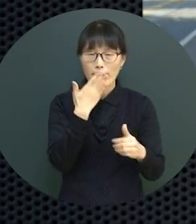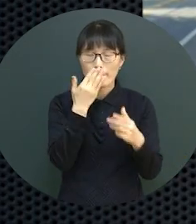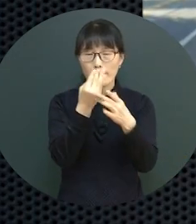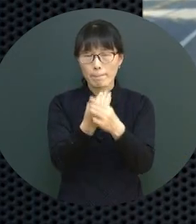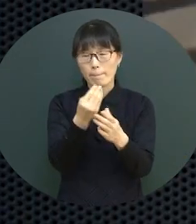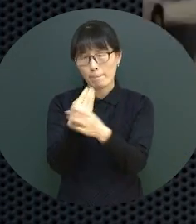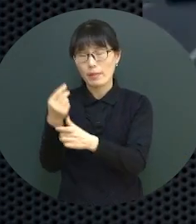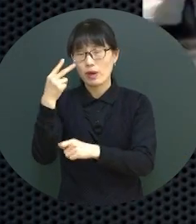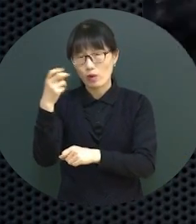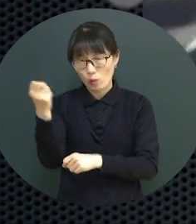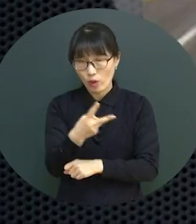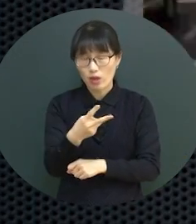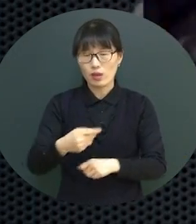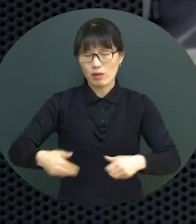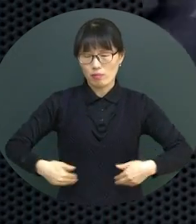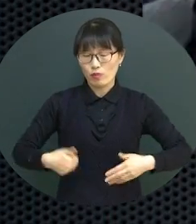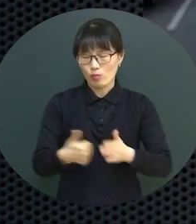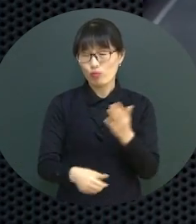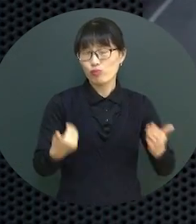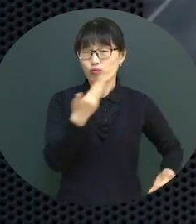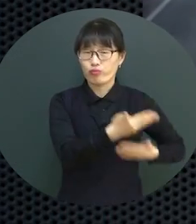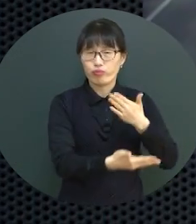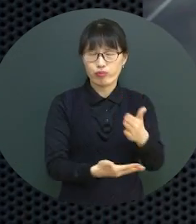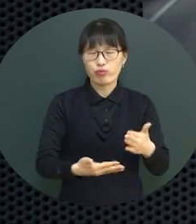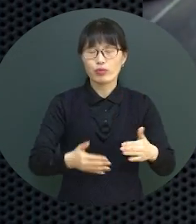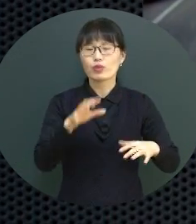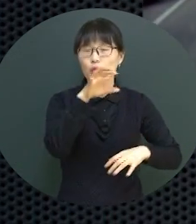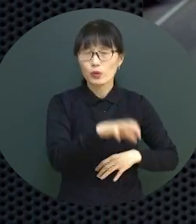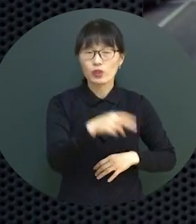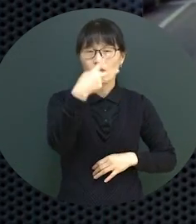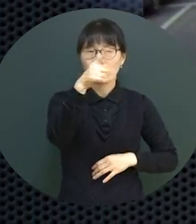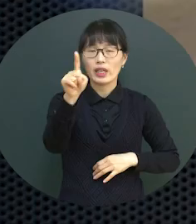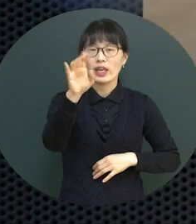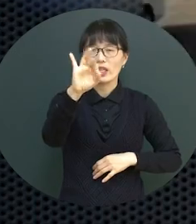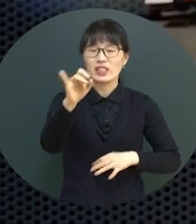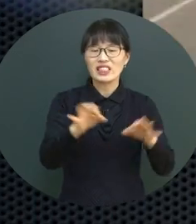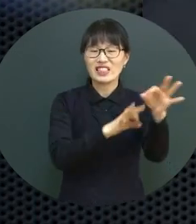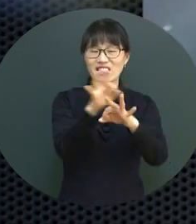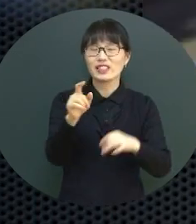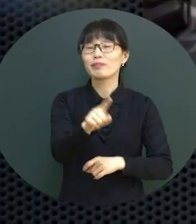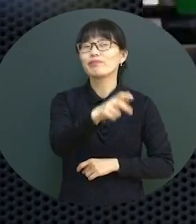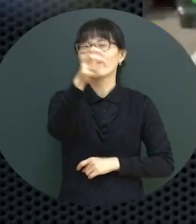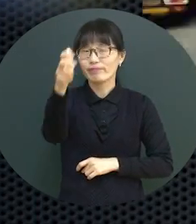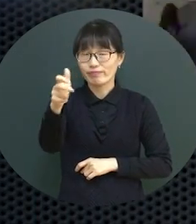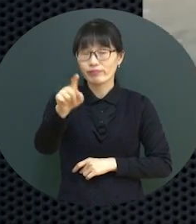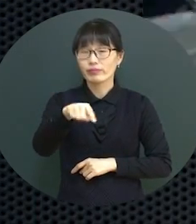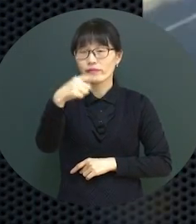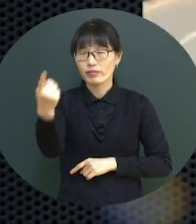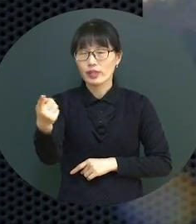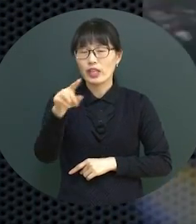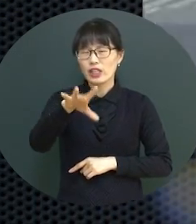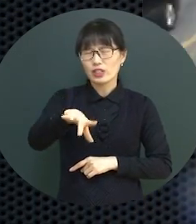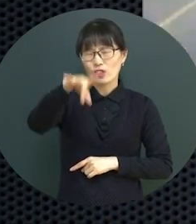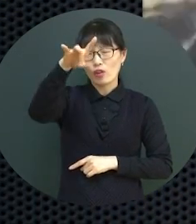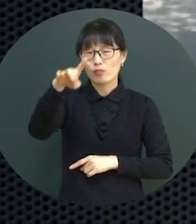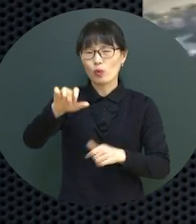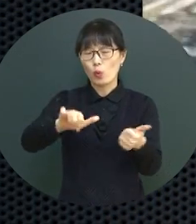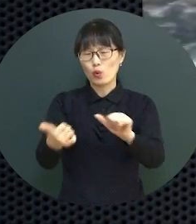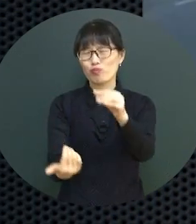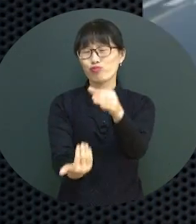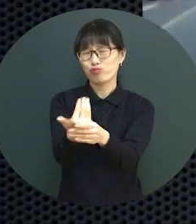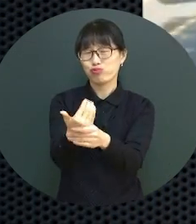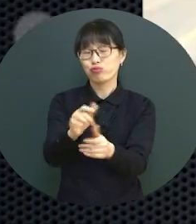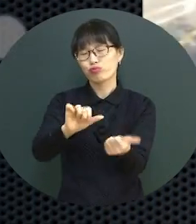제공하며 대동정신을 발휘한 대인시장을 지나합니다. 이어서 버스는 당시 첫 사망자가